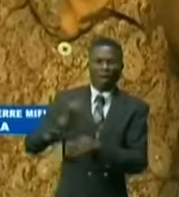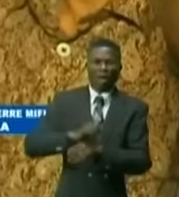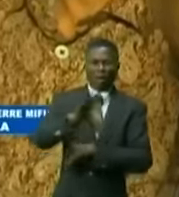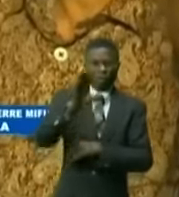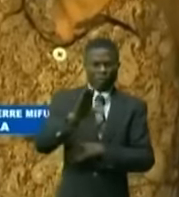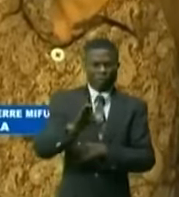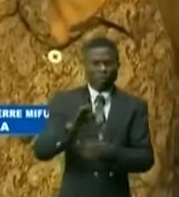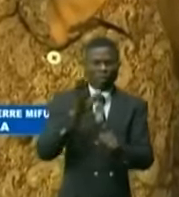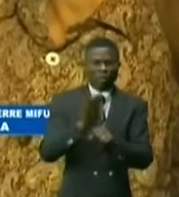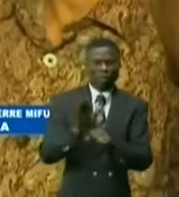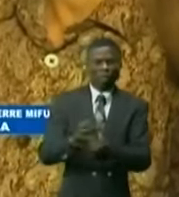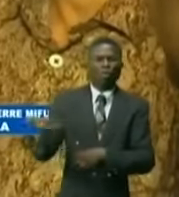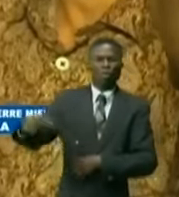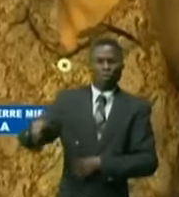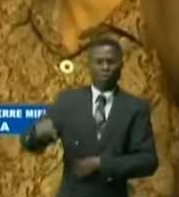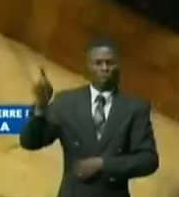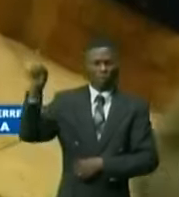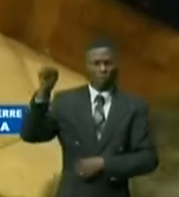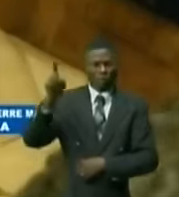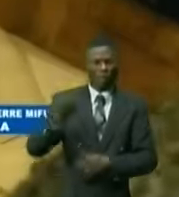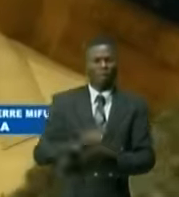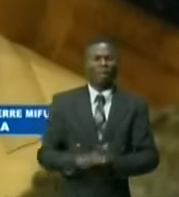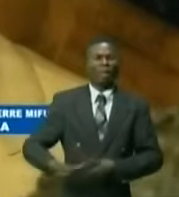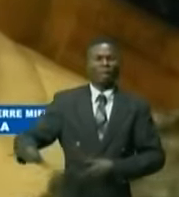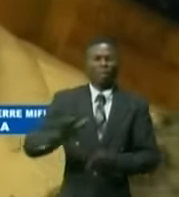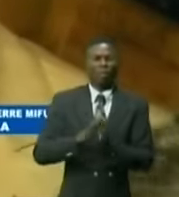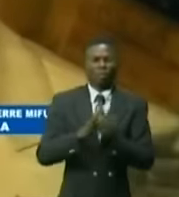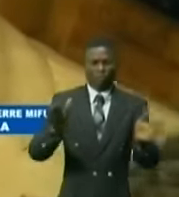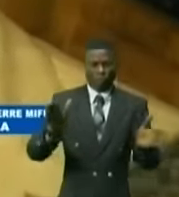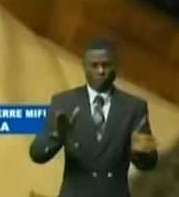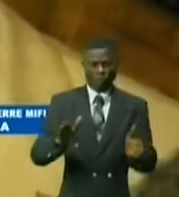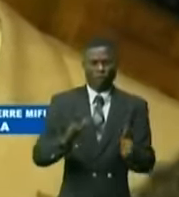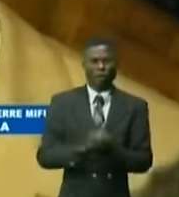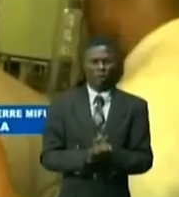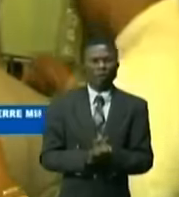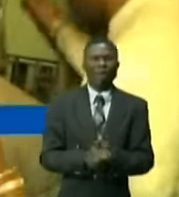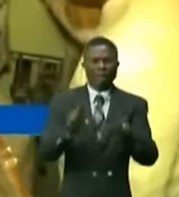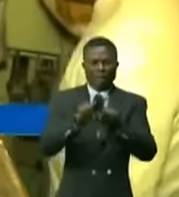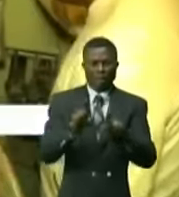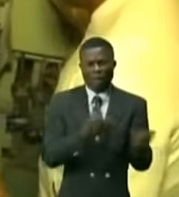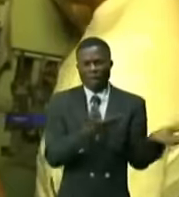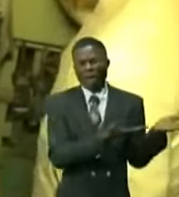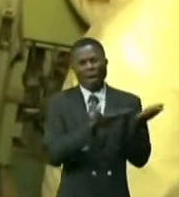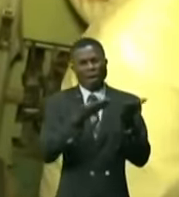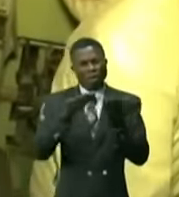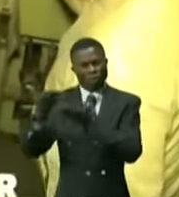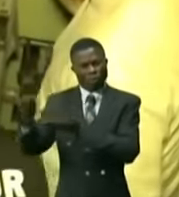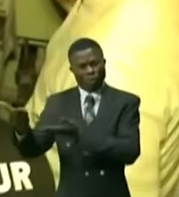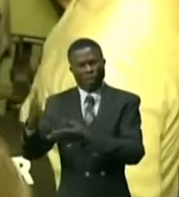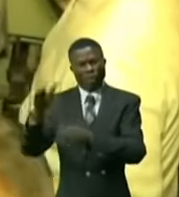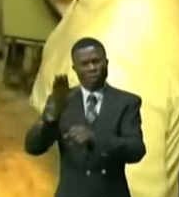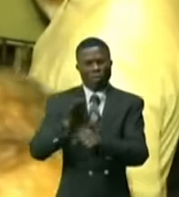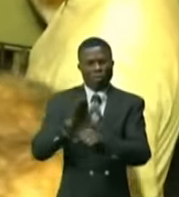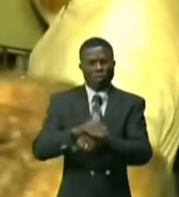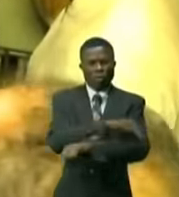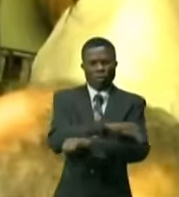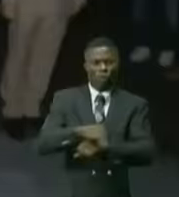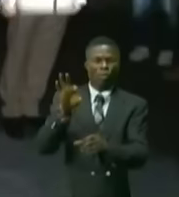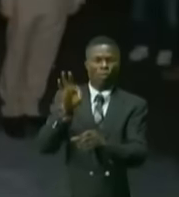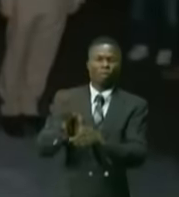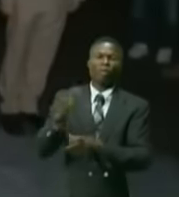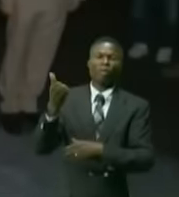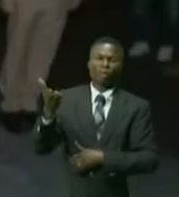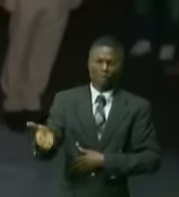les différents sites à travers le territoire national et seront enfin acheminés dans les différents pôles